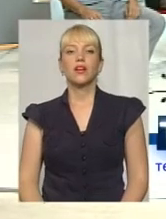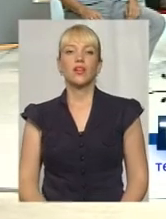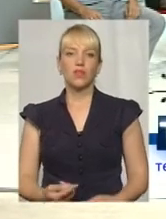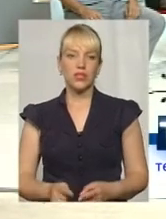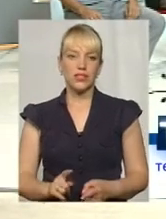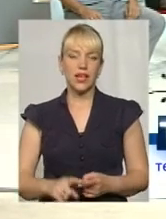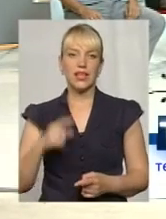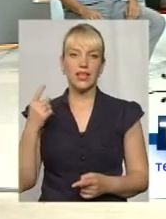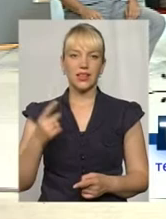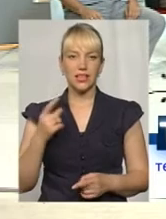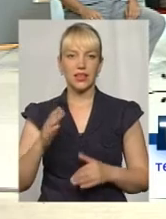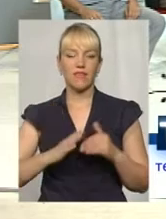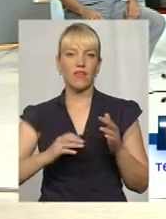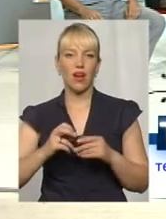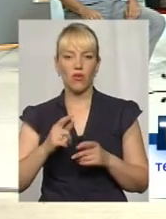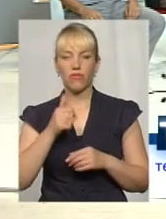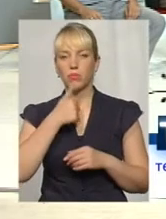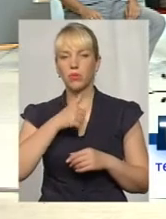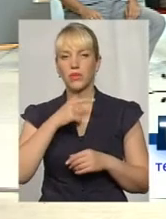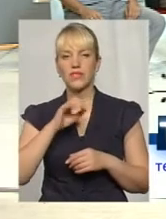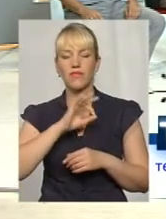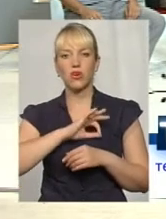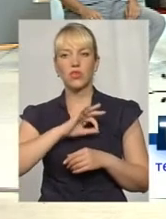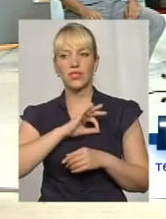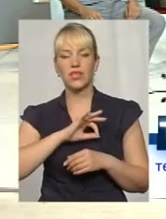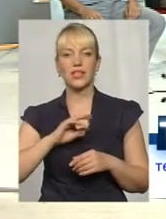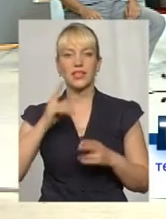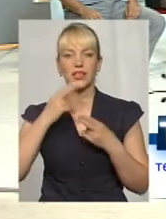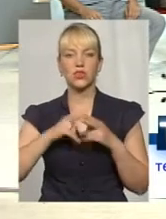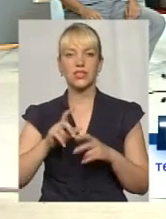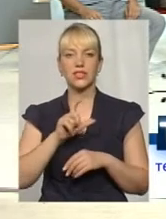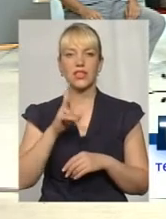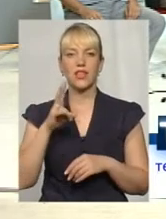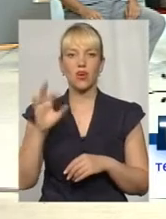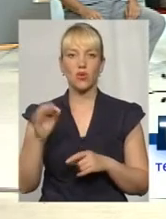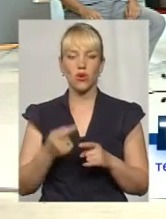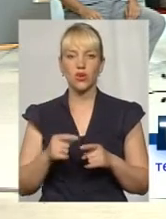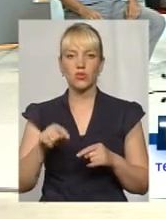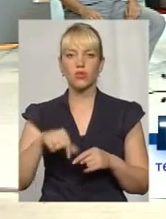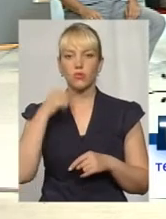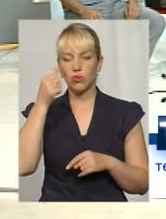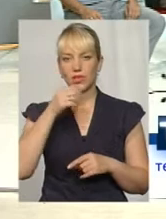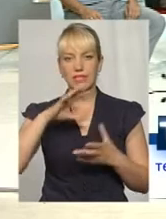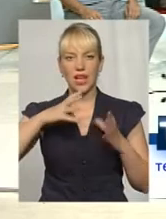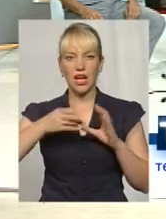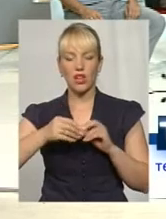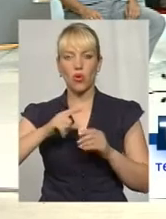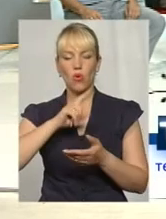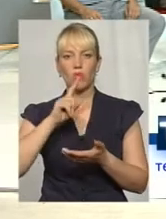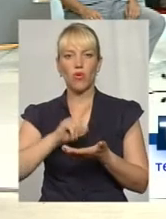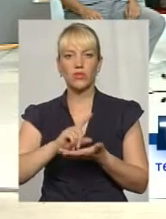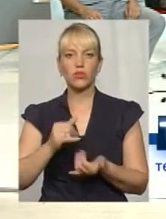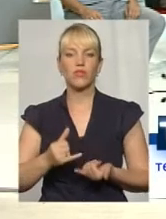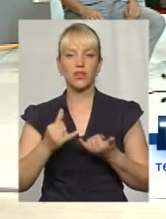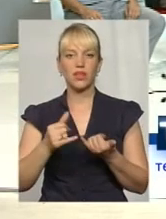фахове вступне випробування з використанням технології ЗНО. Цього року стало загально обов'язковим для